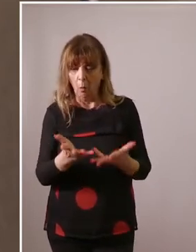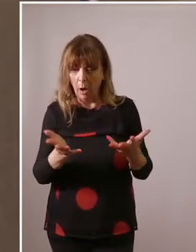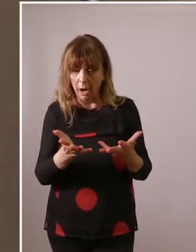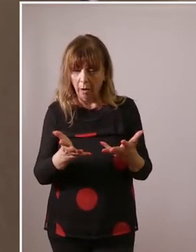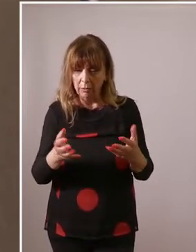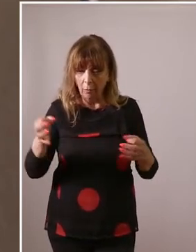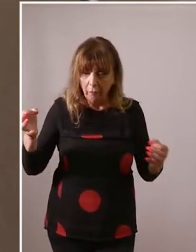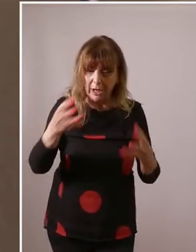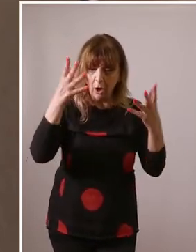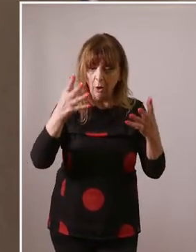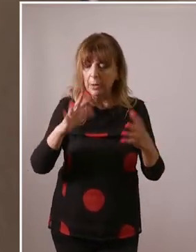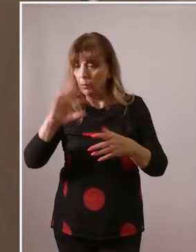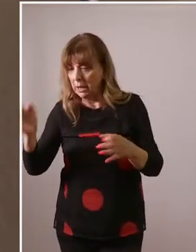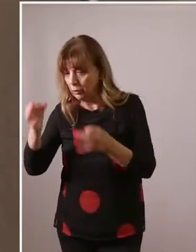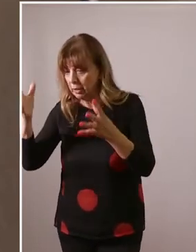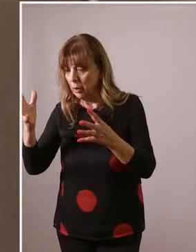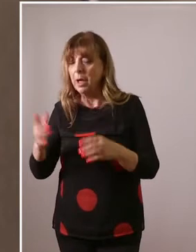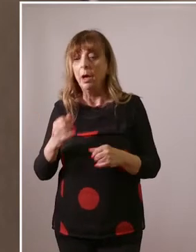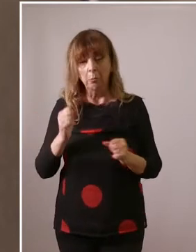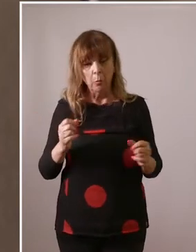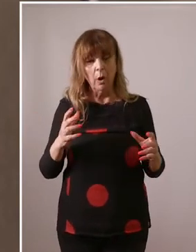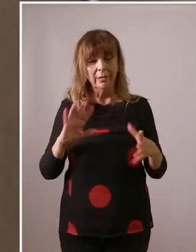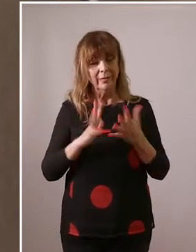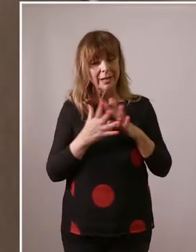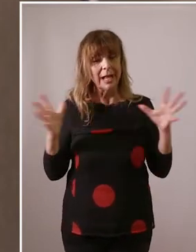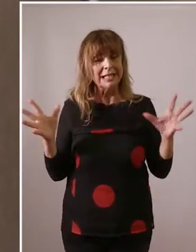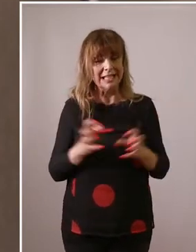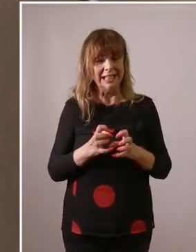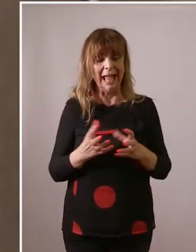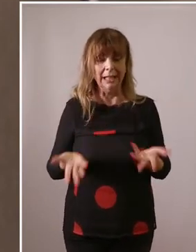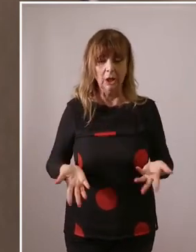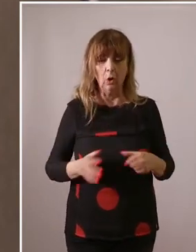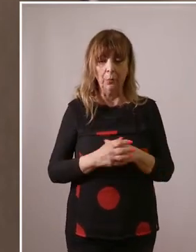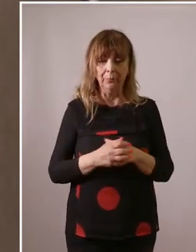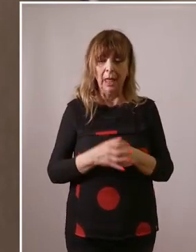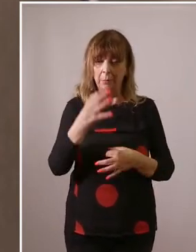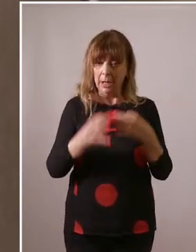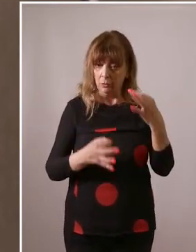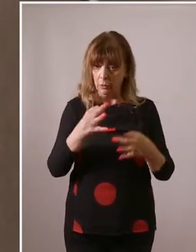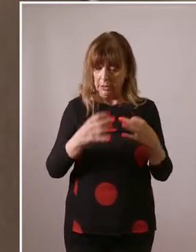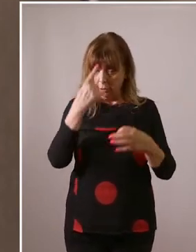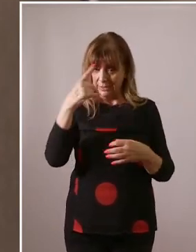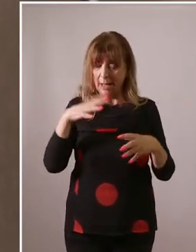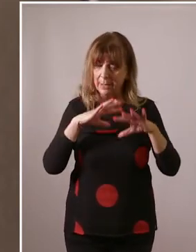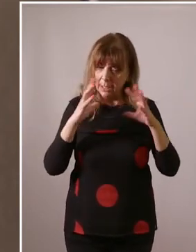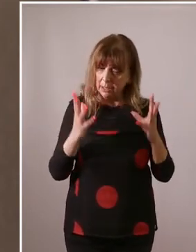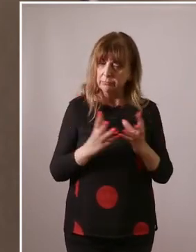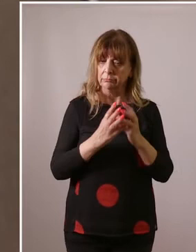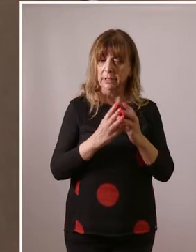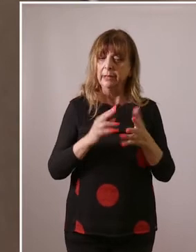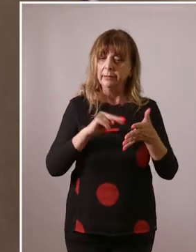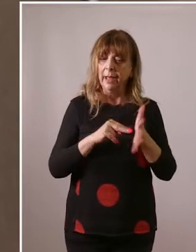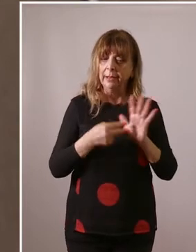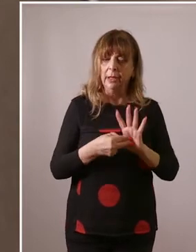di un altro e della sinteticità ma il fatto che il giuridico che il sapere giuridico sia un sapere tecnico